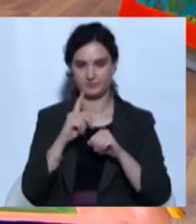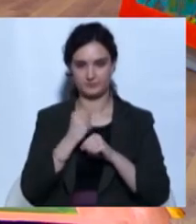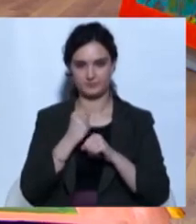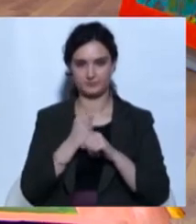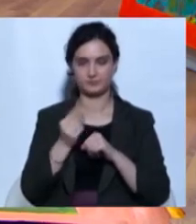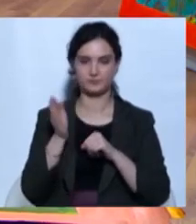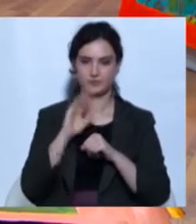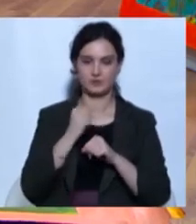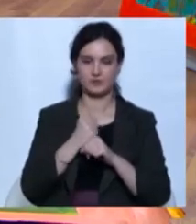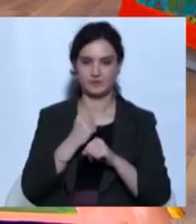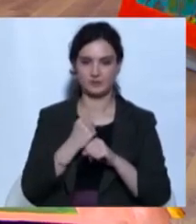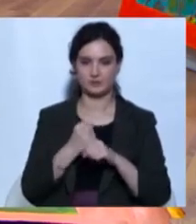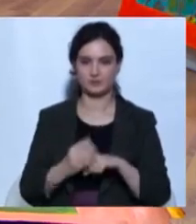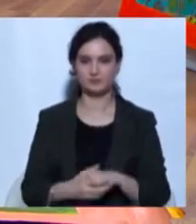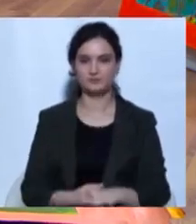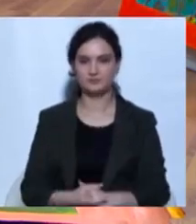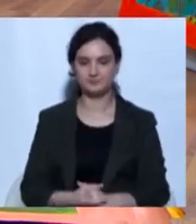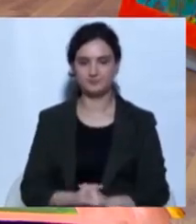მოდი ავიღოთ